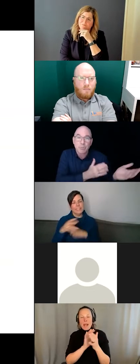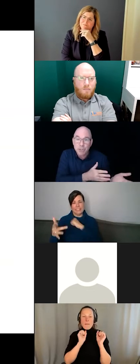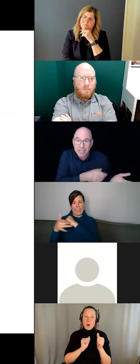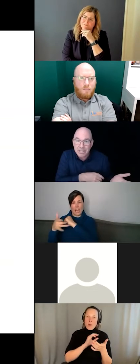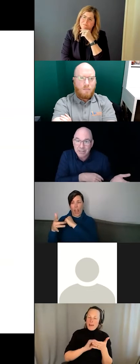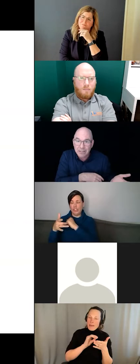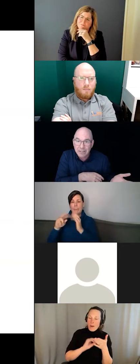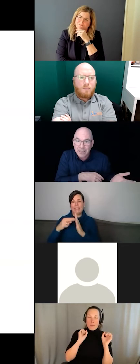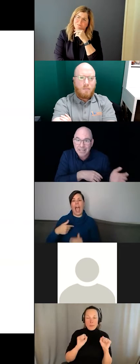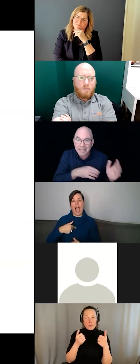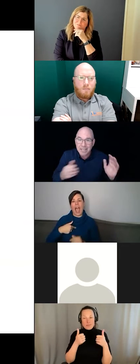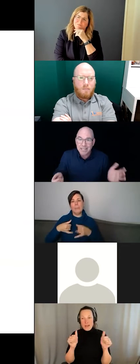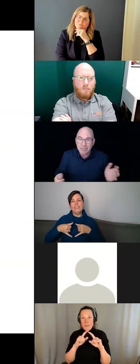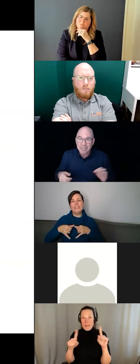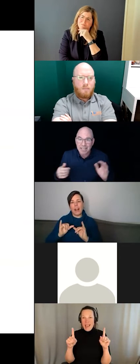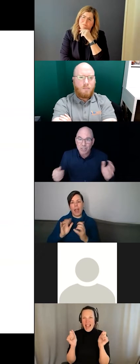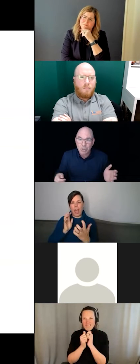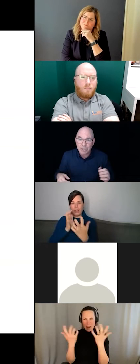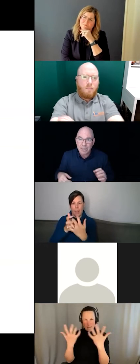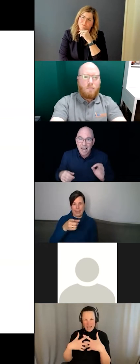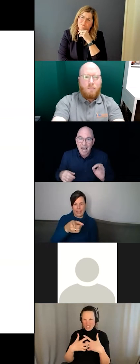tu peux utiliser crayon, papier, mais il faut regarder la communication, pas